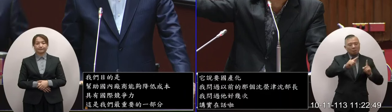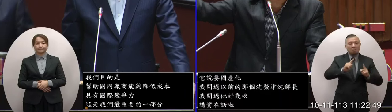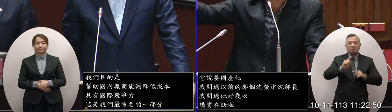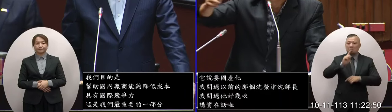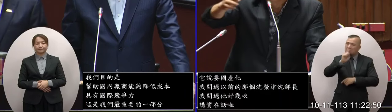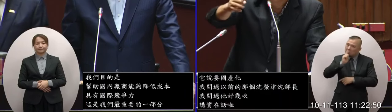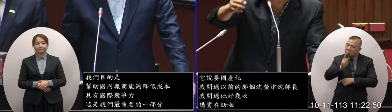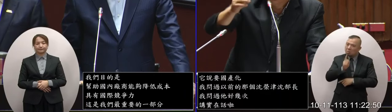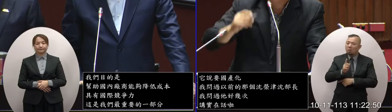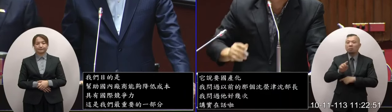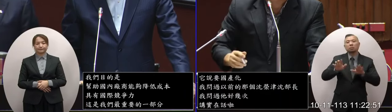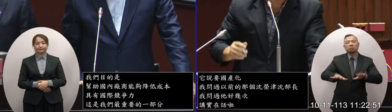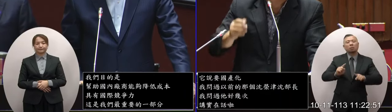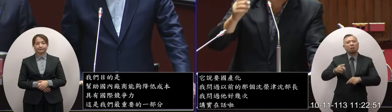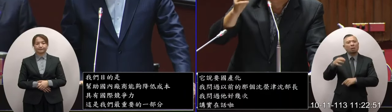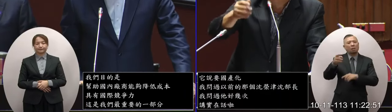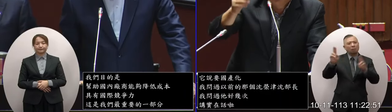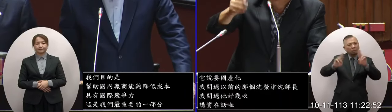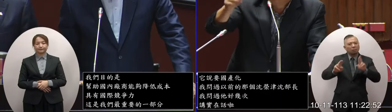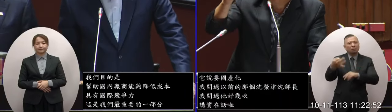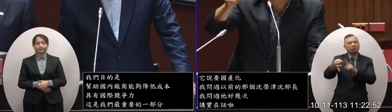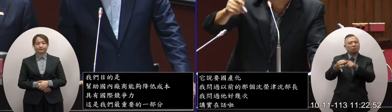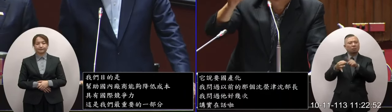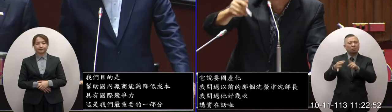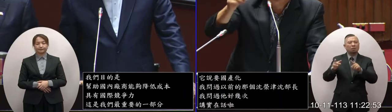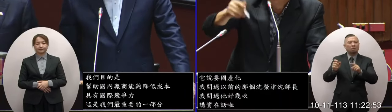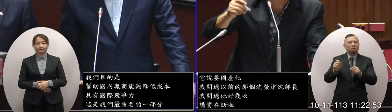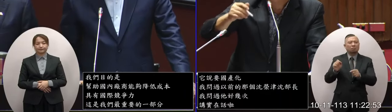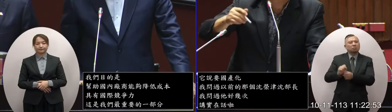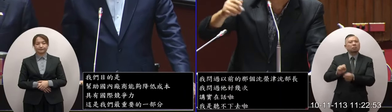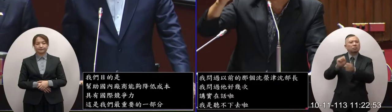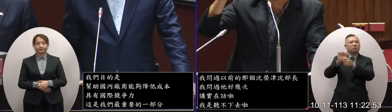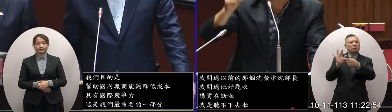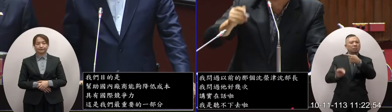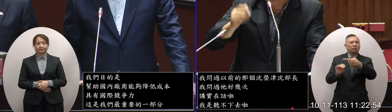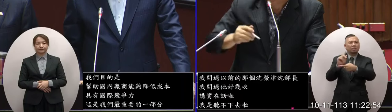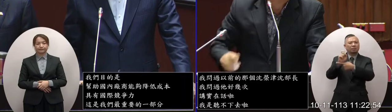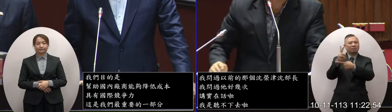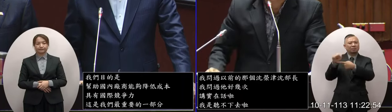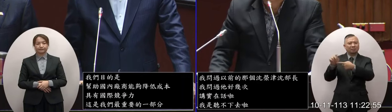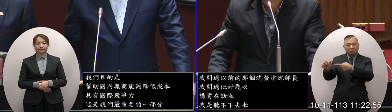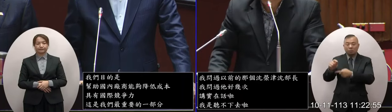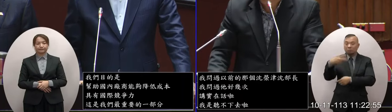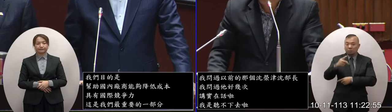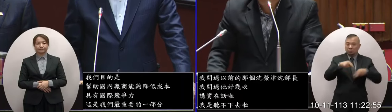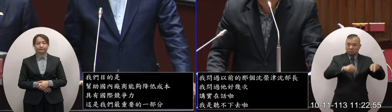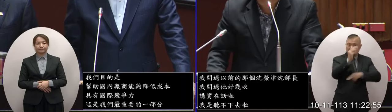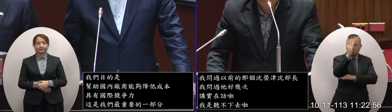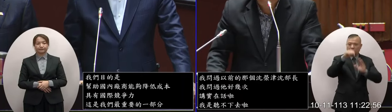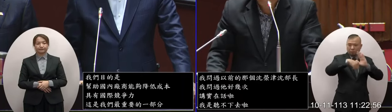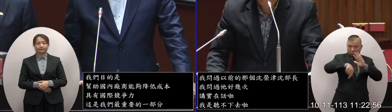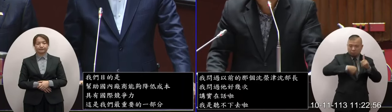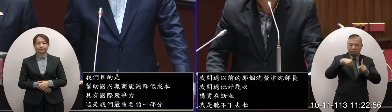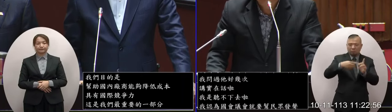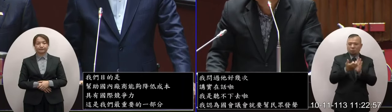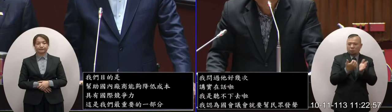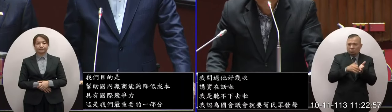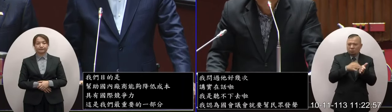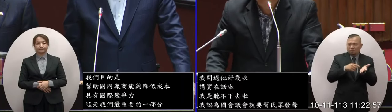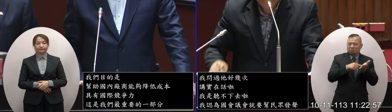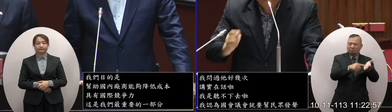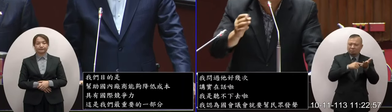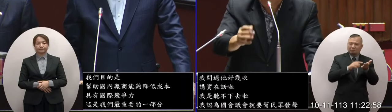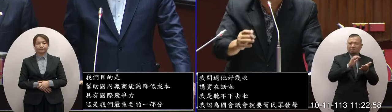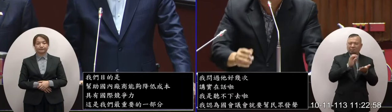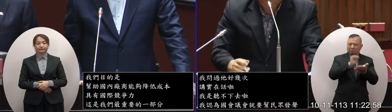12.5%，哦，而且又要行政院哈、哦、编列预算，年年来补贴台电。这个不是